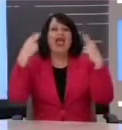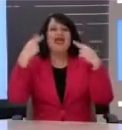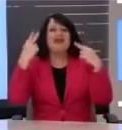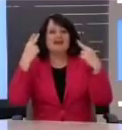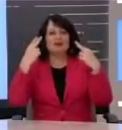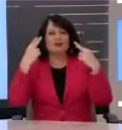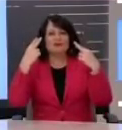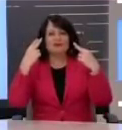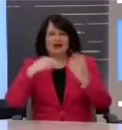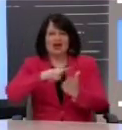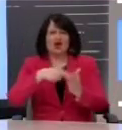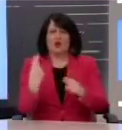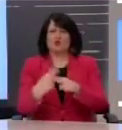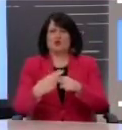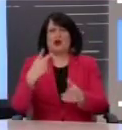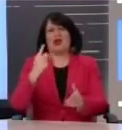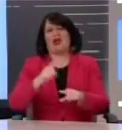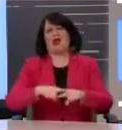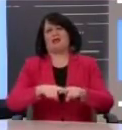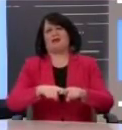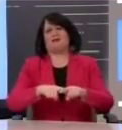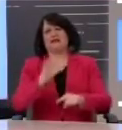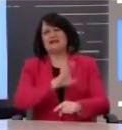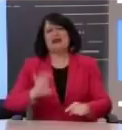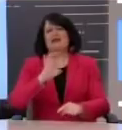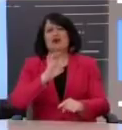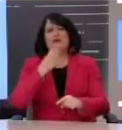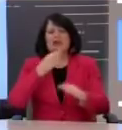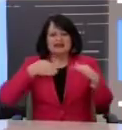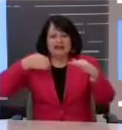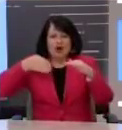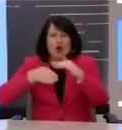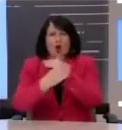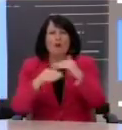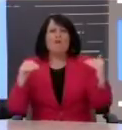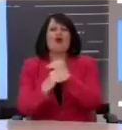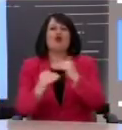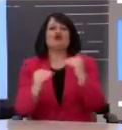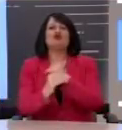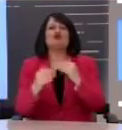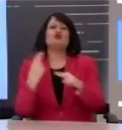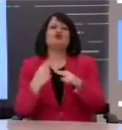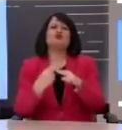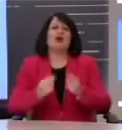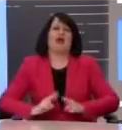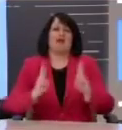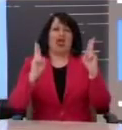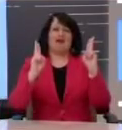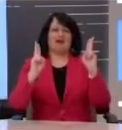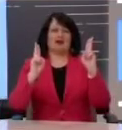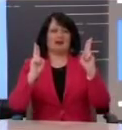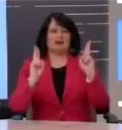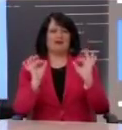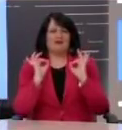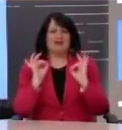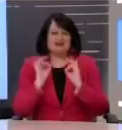επιβεβαιώνοντας το ρόλο της Ελλάδας ως ενός κόμβου ενεργειακού καθώς όλοι οι σημαντικοί ενεργειακοί